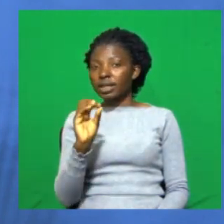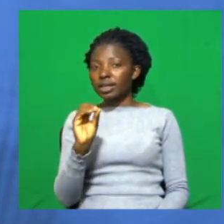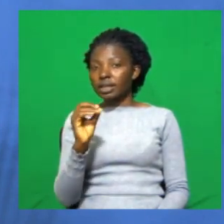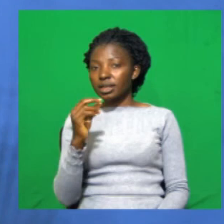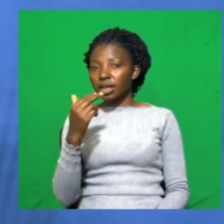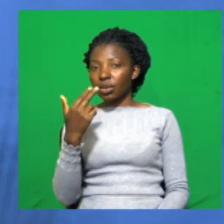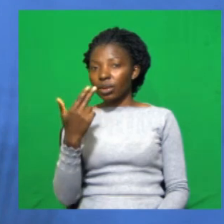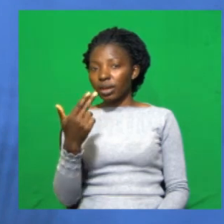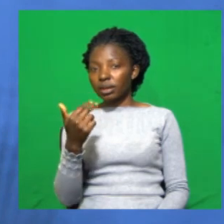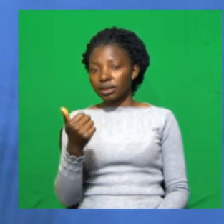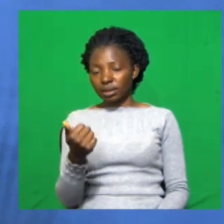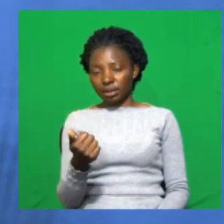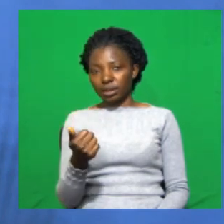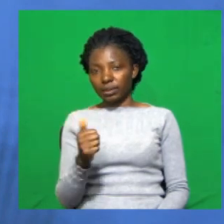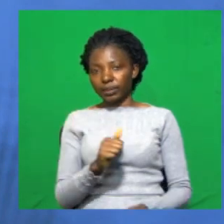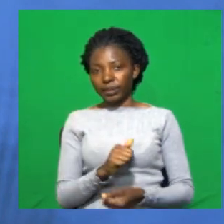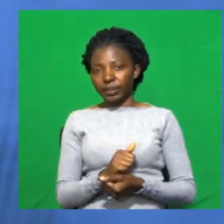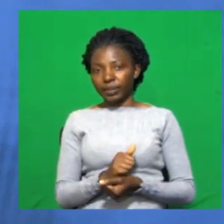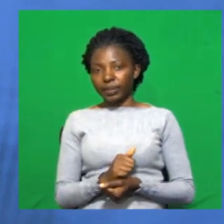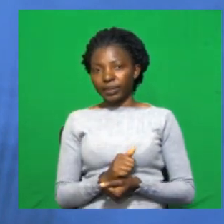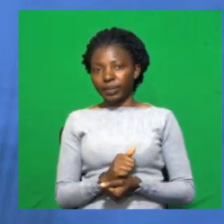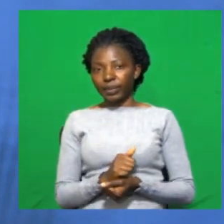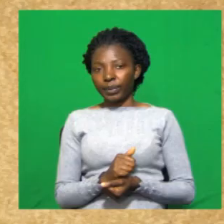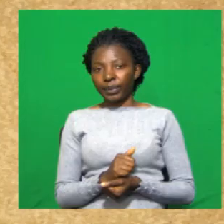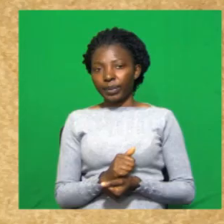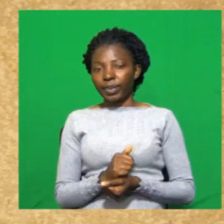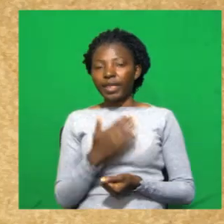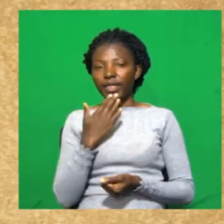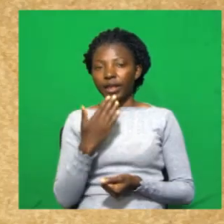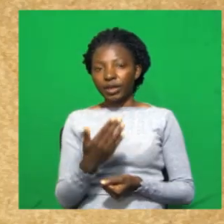452 086.